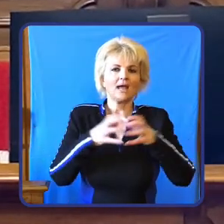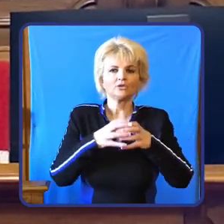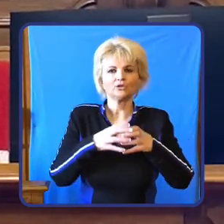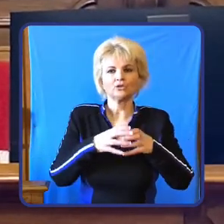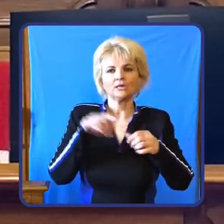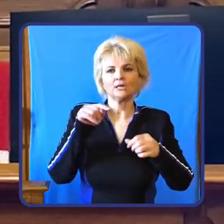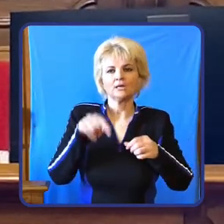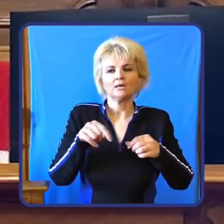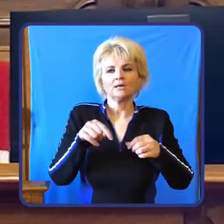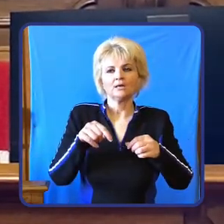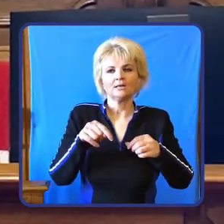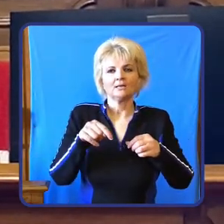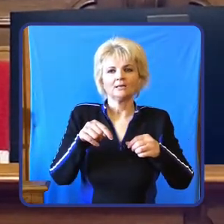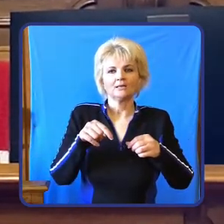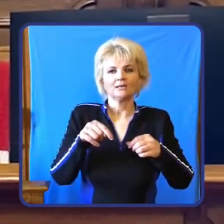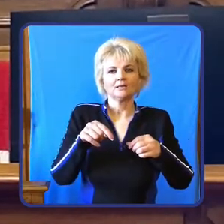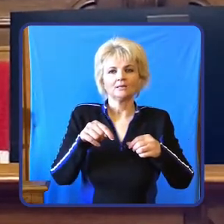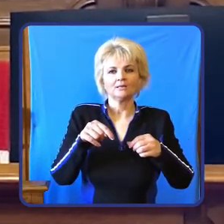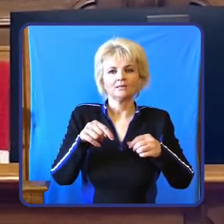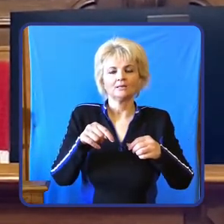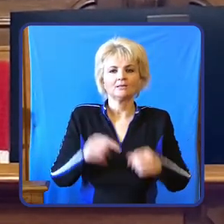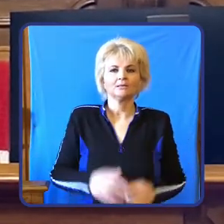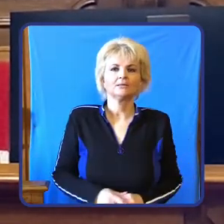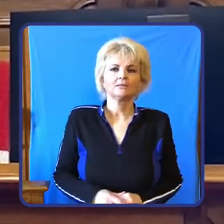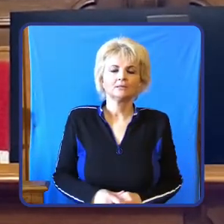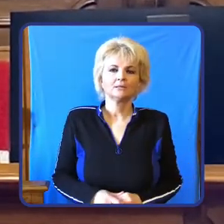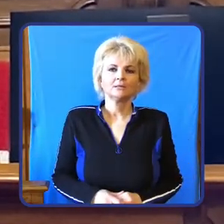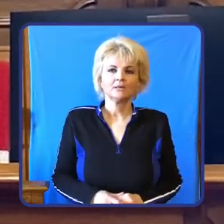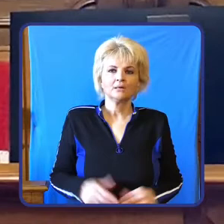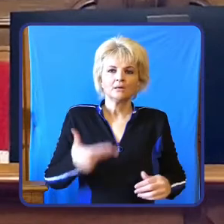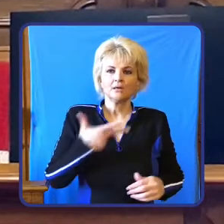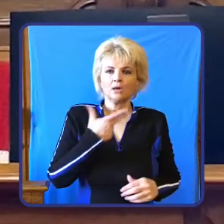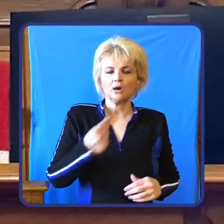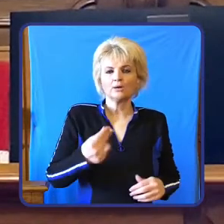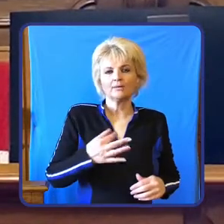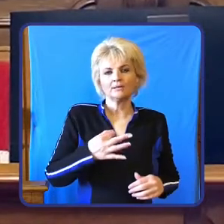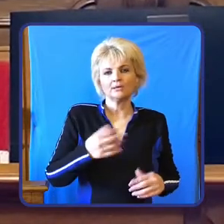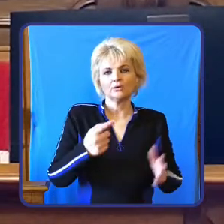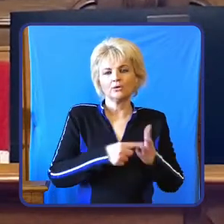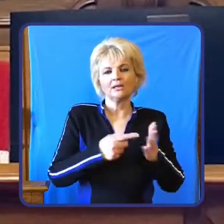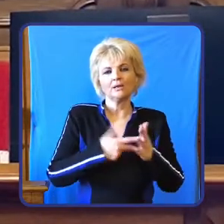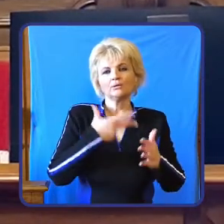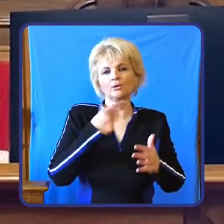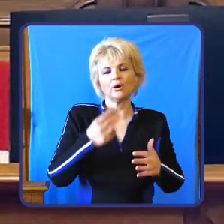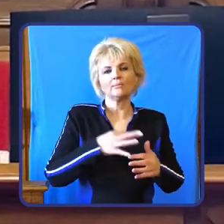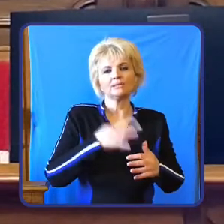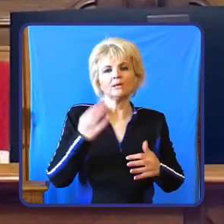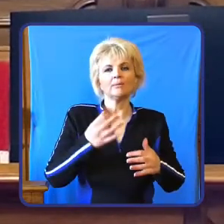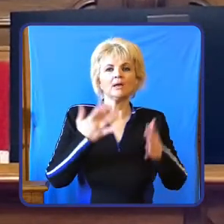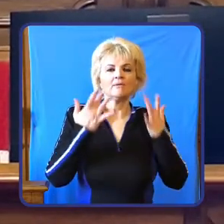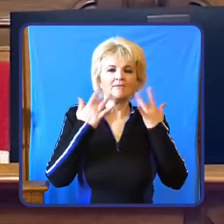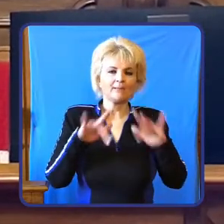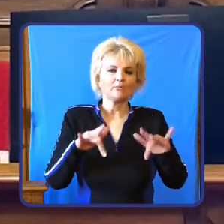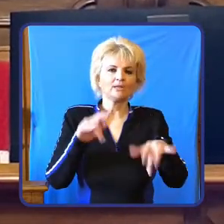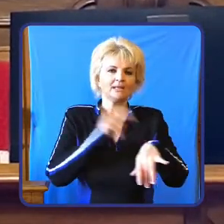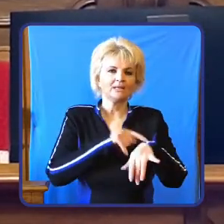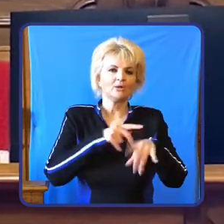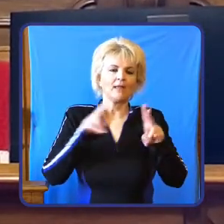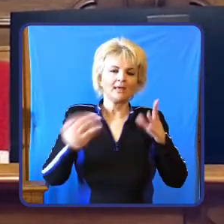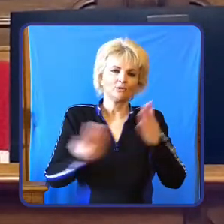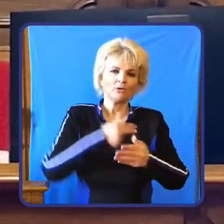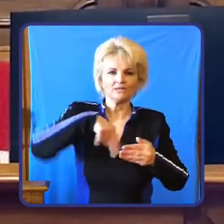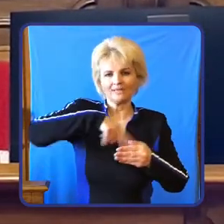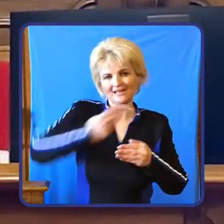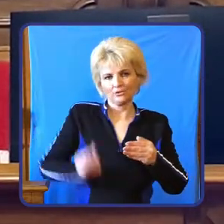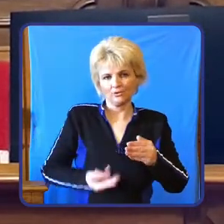hogy ez 60 nappal vagy 30-al. 30 nap, kötelező 30 napos felmondási idővel lehet csak új szerződéseket kötni. Ennek